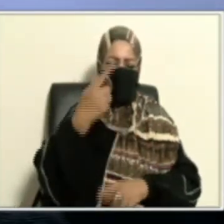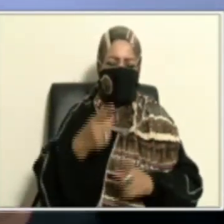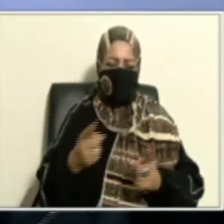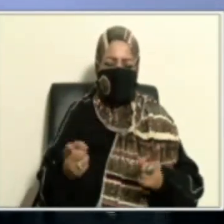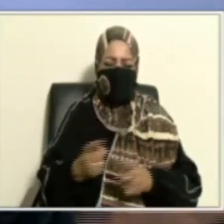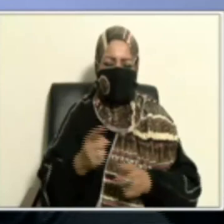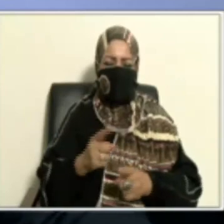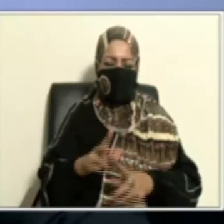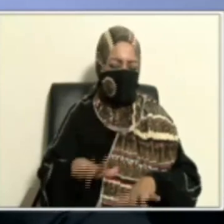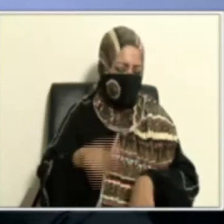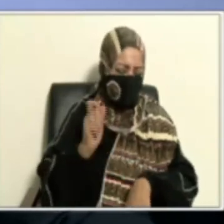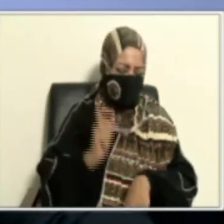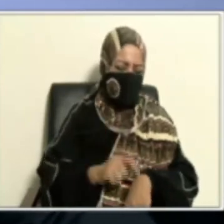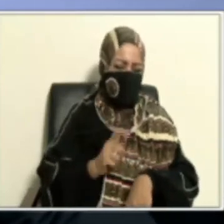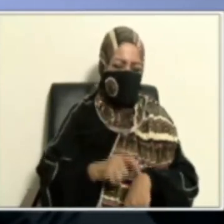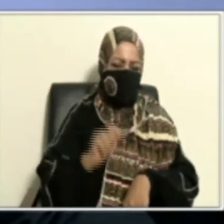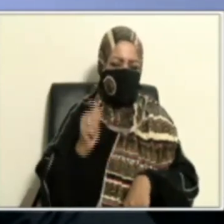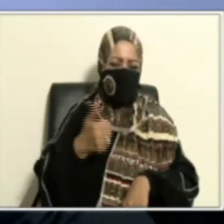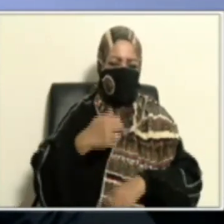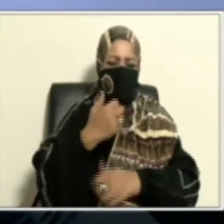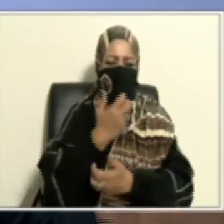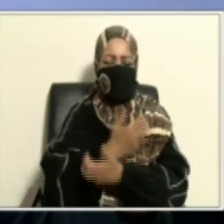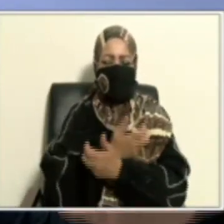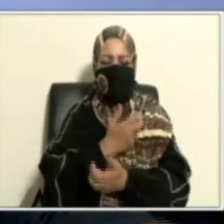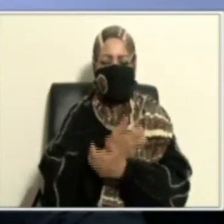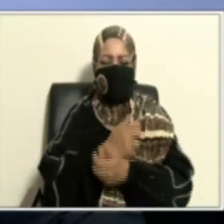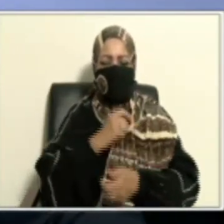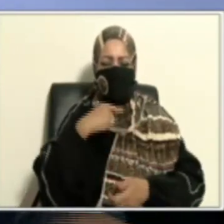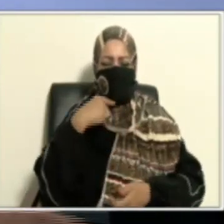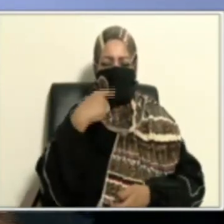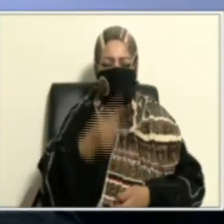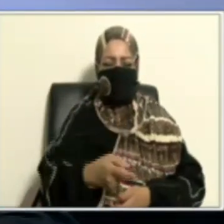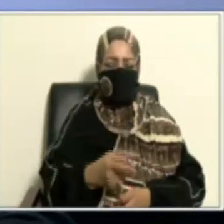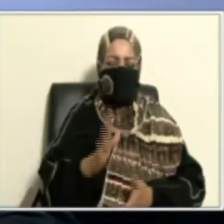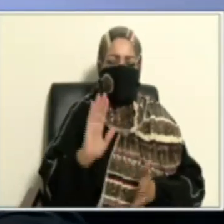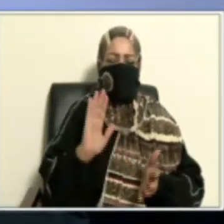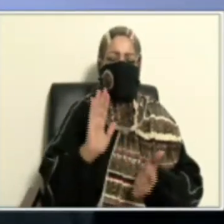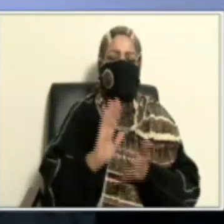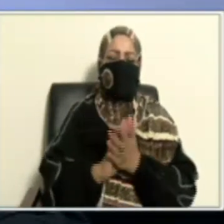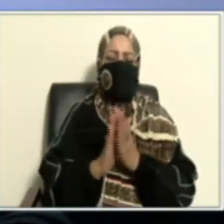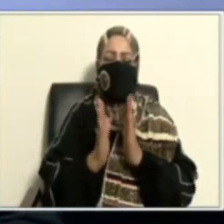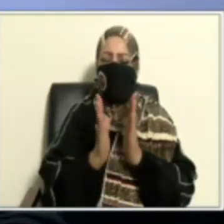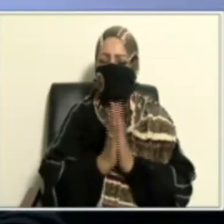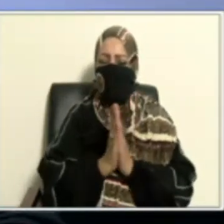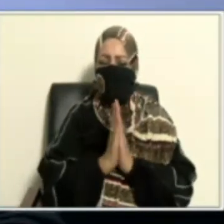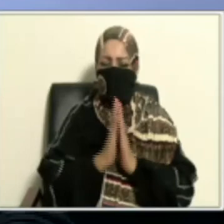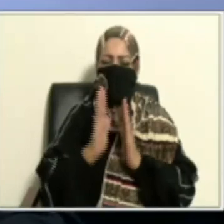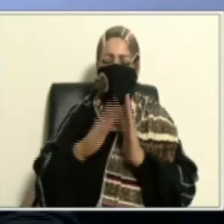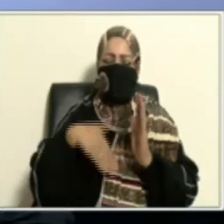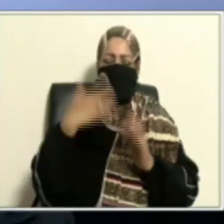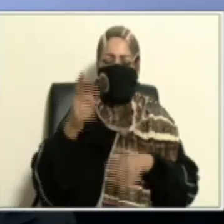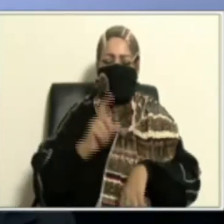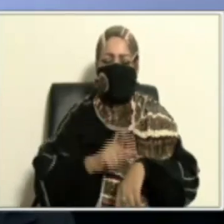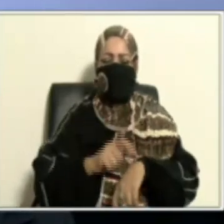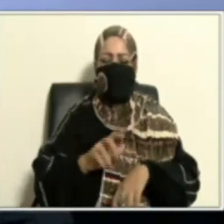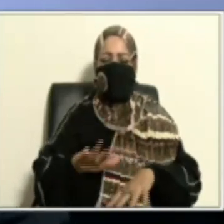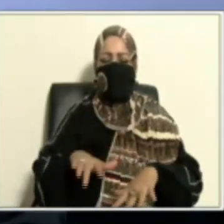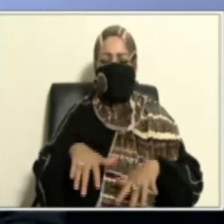الوقت أزف، وأكمل في قضاء الصلوات والنوافل اللي تقدر تلحق عليه باهي،